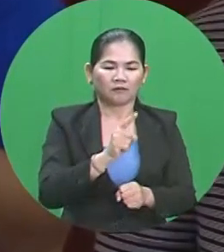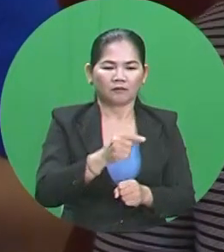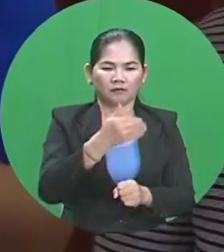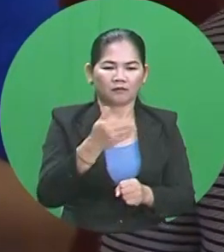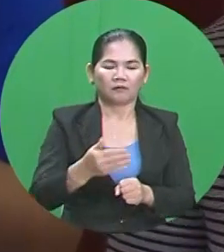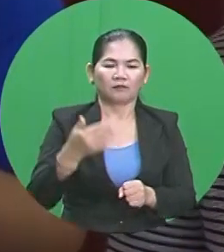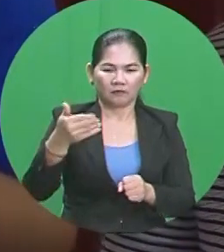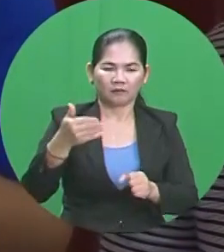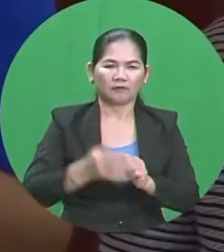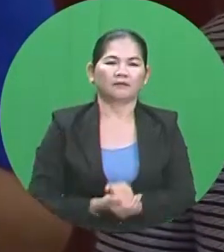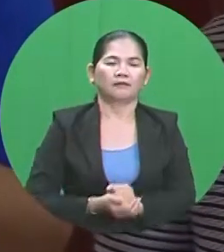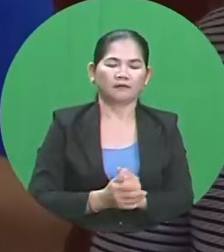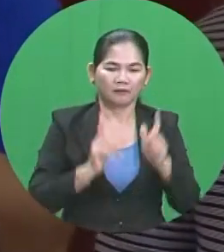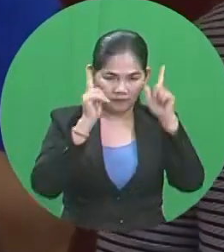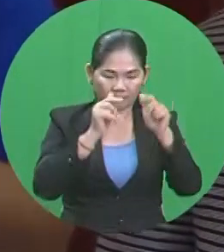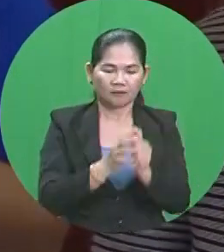កាលពីមុនឆ្នាំ 1999